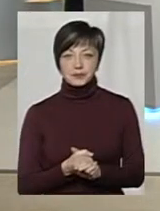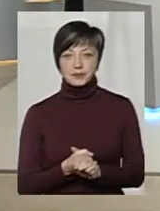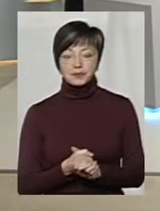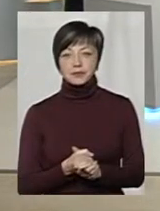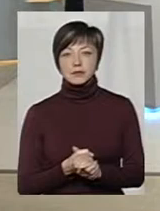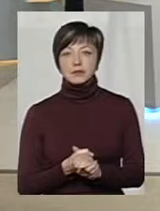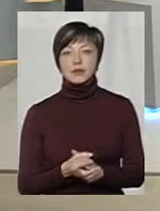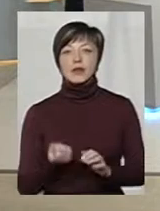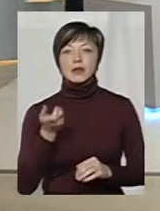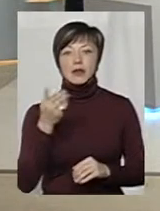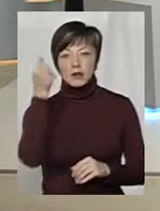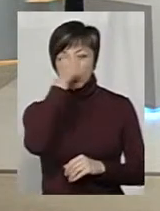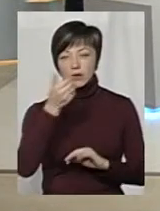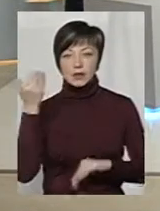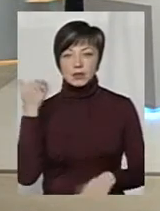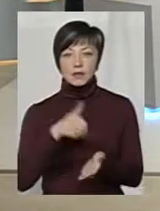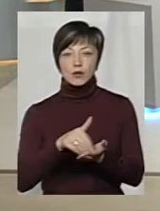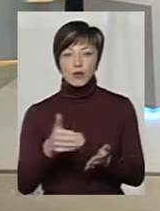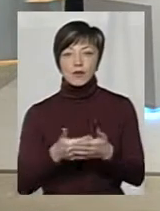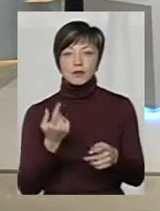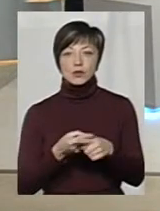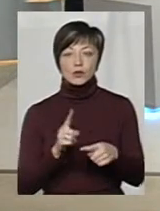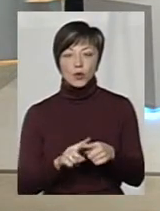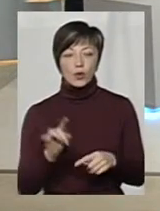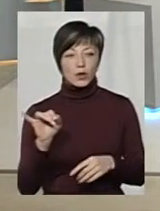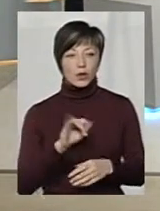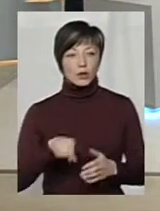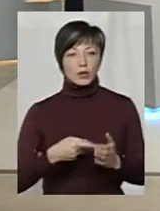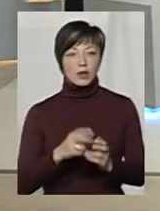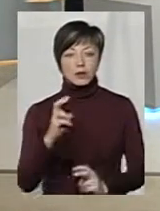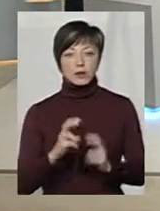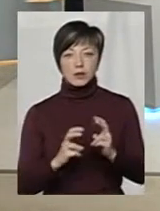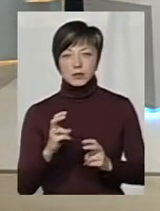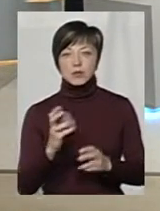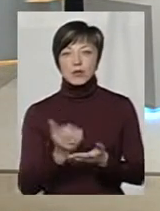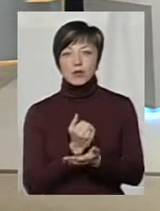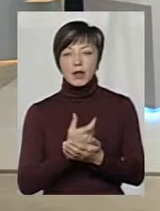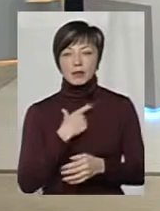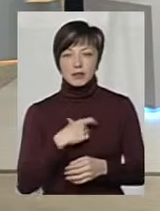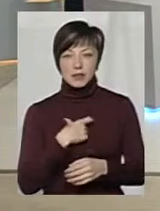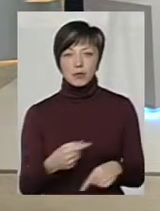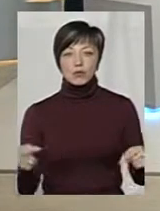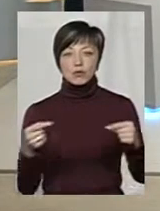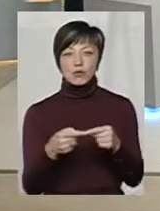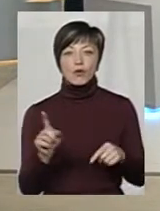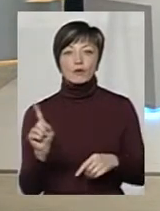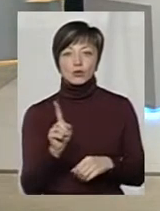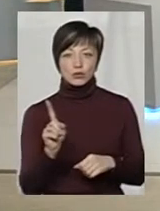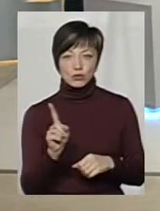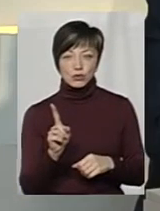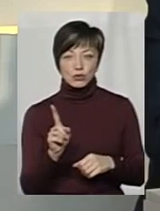Ну, буквально декілька років назад ми від цього відмовились, і якби комунальне підприємство заробляє само на себе. Безумовно, що